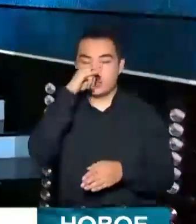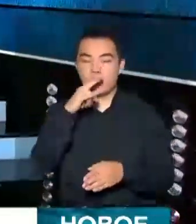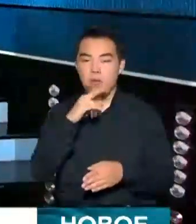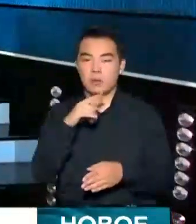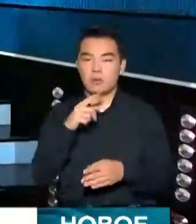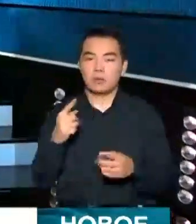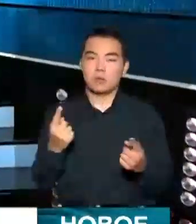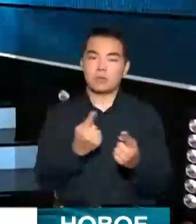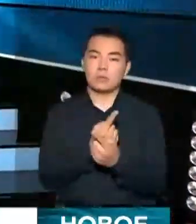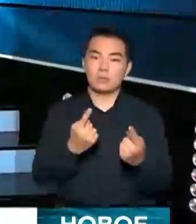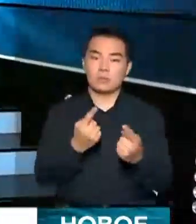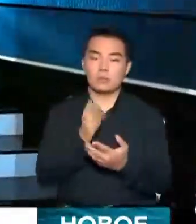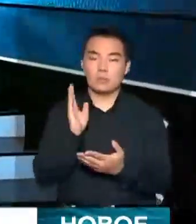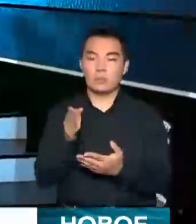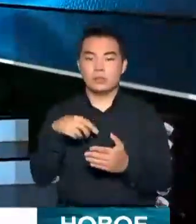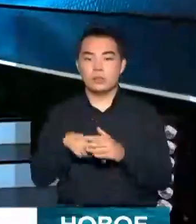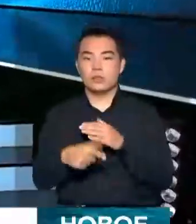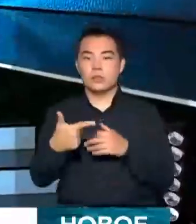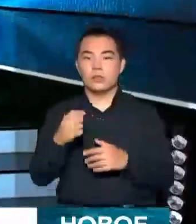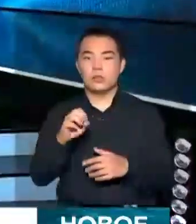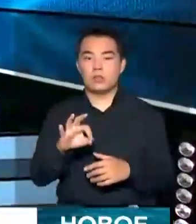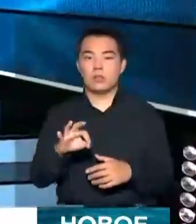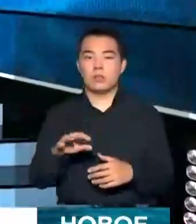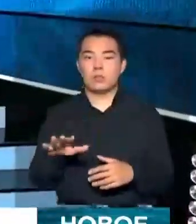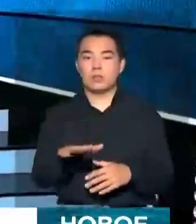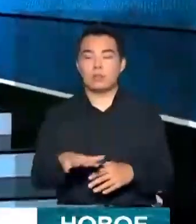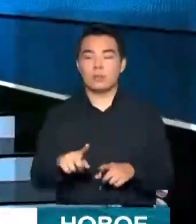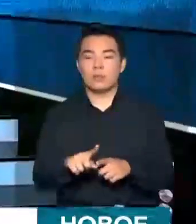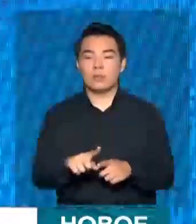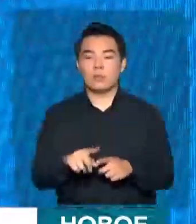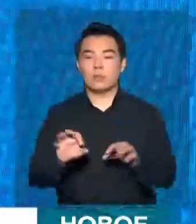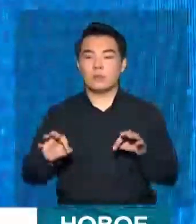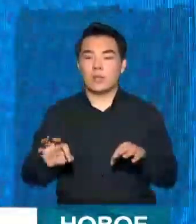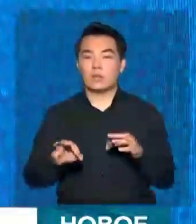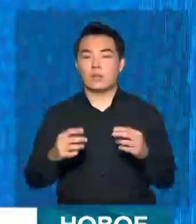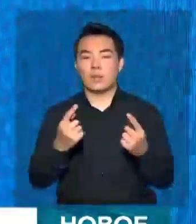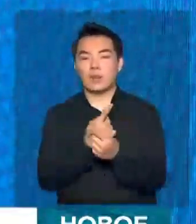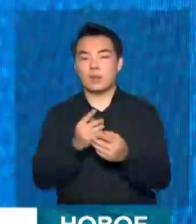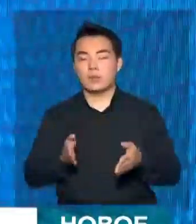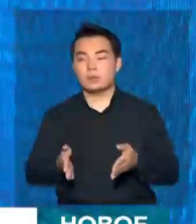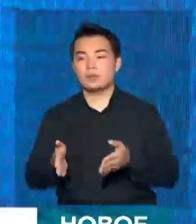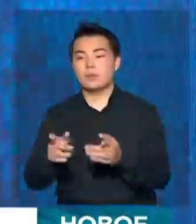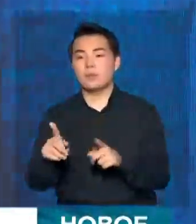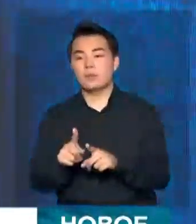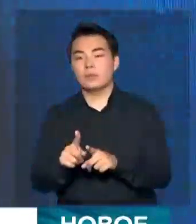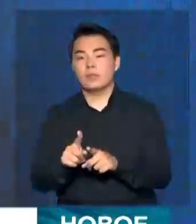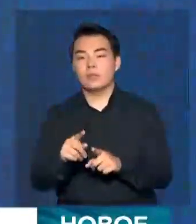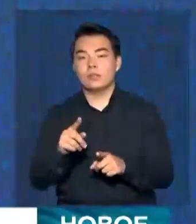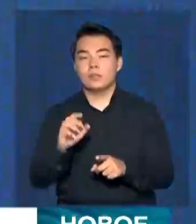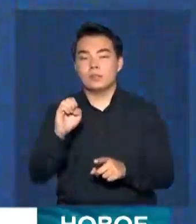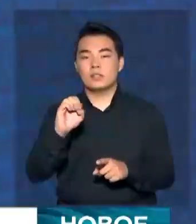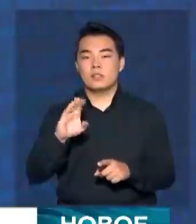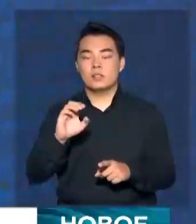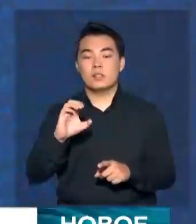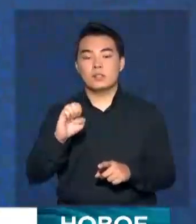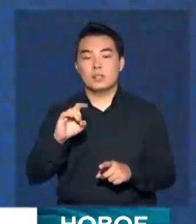До известных событий геополитических транспортные коридоры в основном в Европу шли через северный маршрут, через